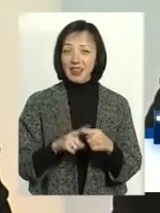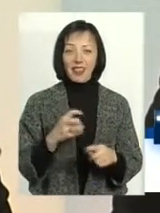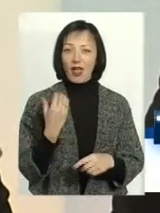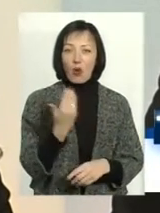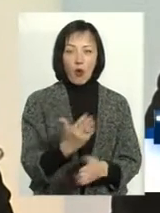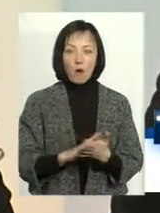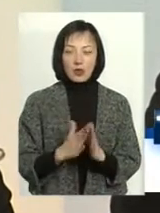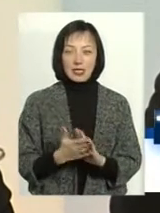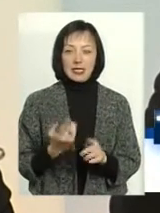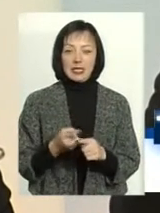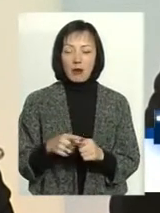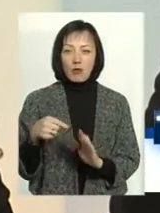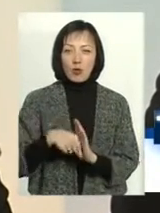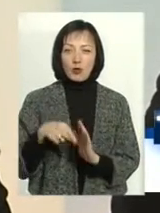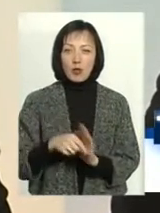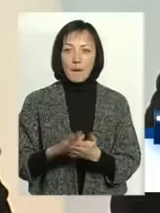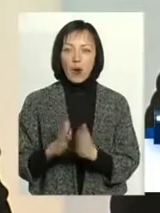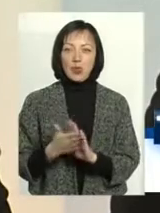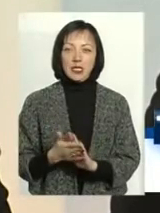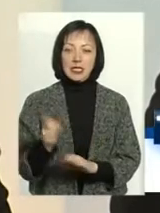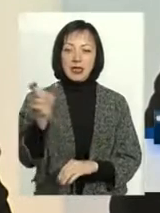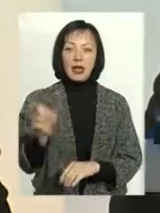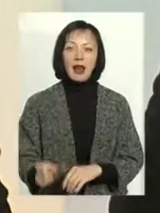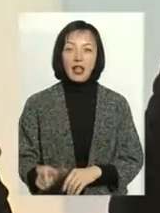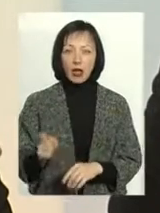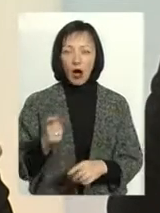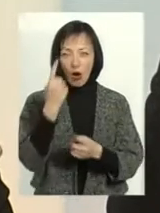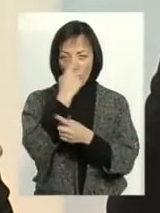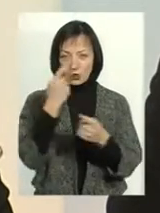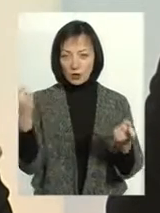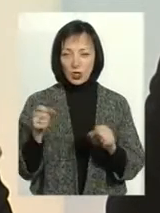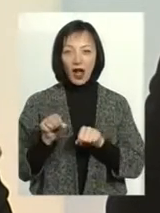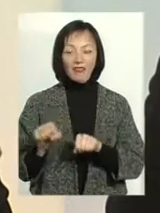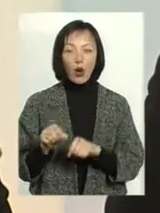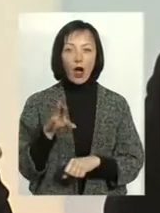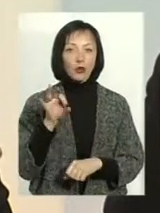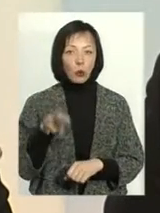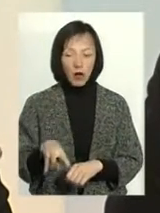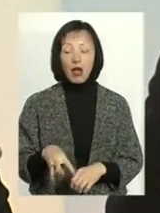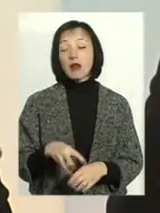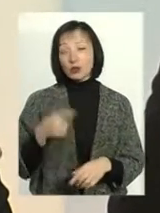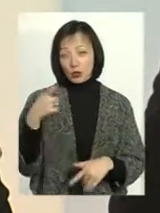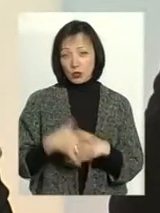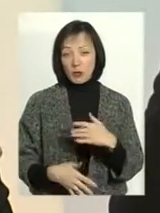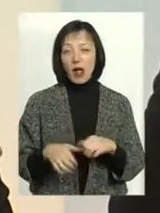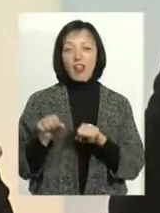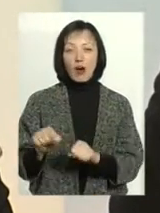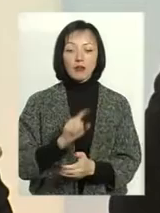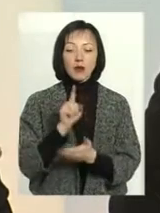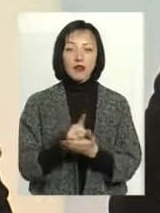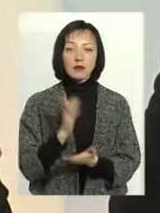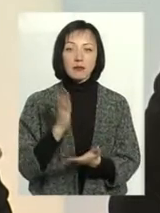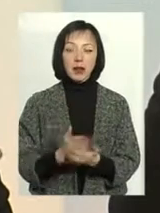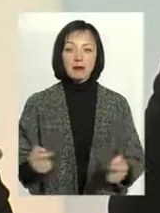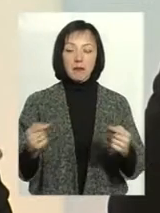його позиція, це, по суті, позиція клієнта, озвучена адвокатом. Зрозуміло, що адвокат повинен мати певні гарантії, і ці гарантії